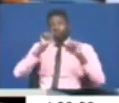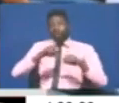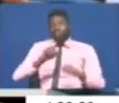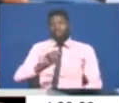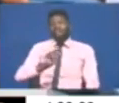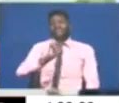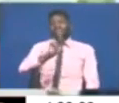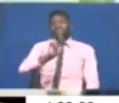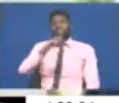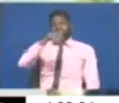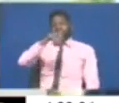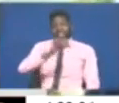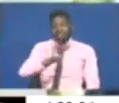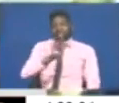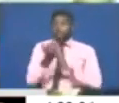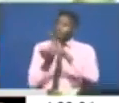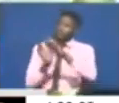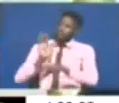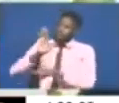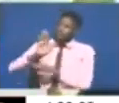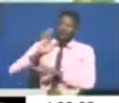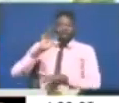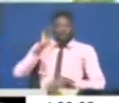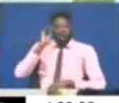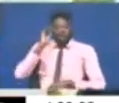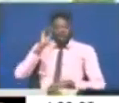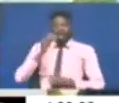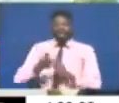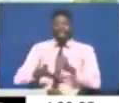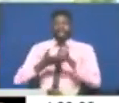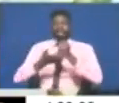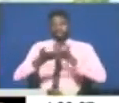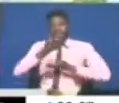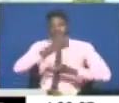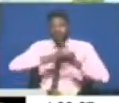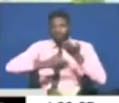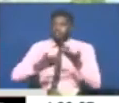which was slowly dwindling. Akisema kwamba baada siku 90